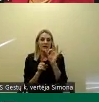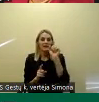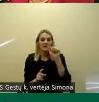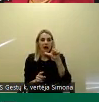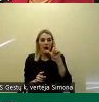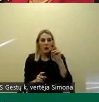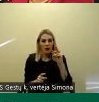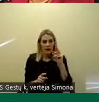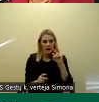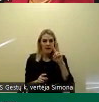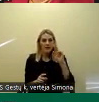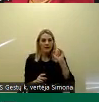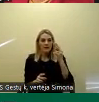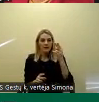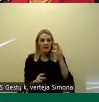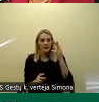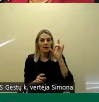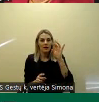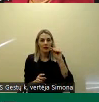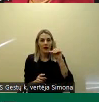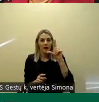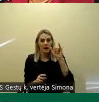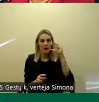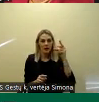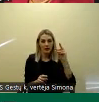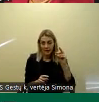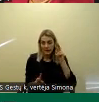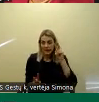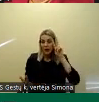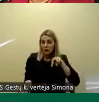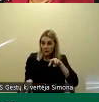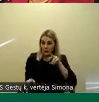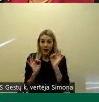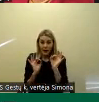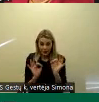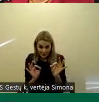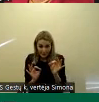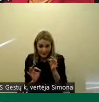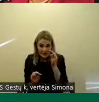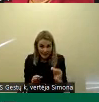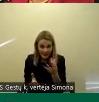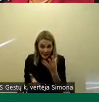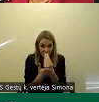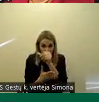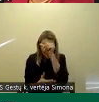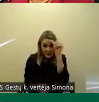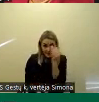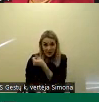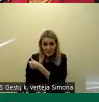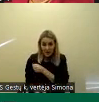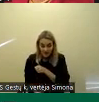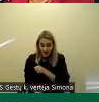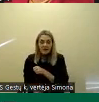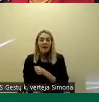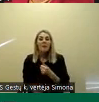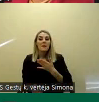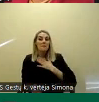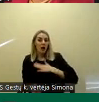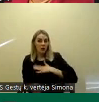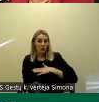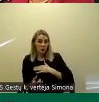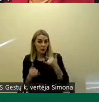Aš nesu tikra, kad gerai ištariau jūsų vardą ir pavardę, bet stengiausi. Mums nepaprastai malonu, kad Saulė yra šiandien